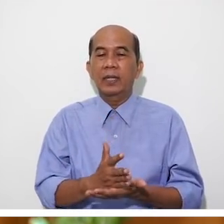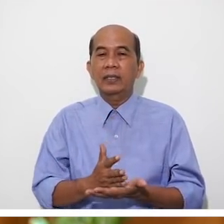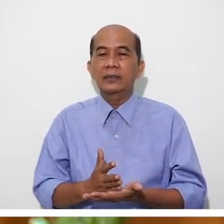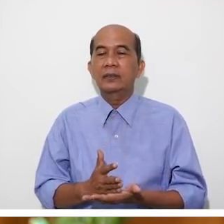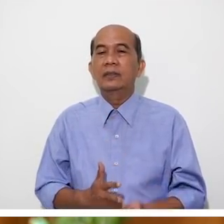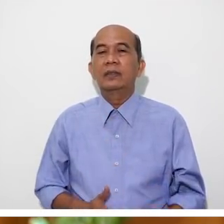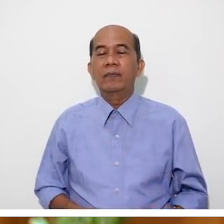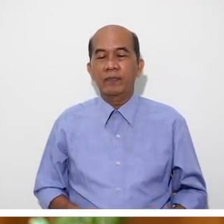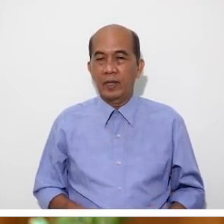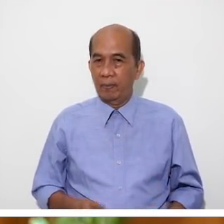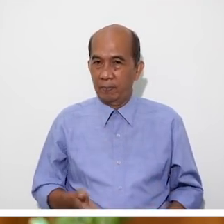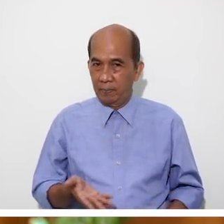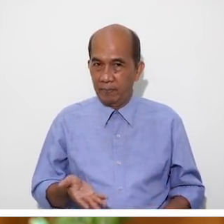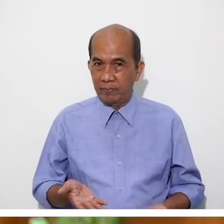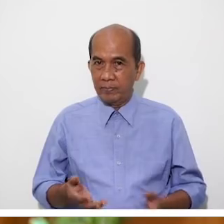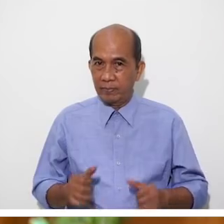Bisakah seperti itu?